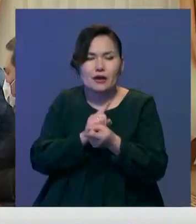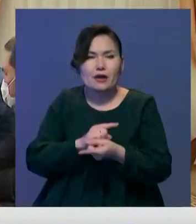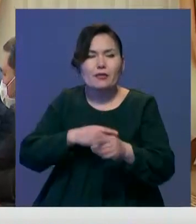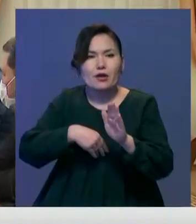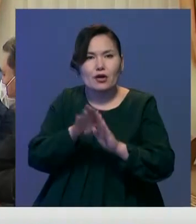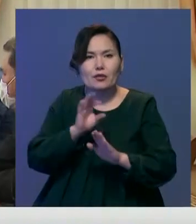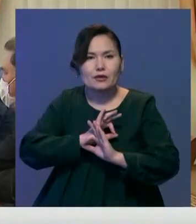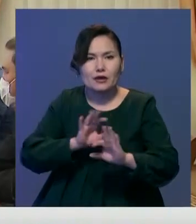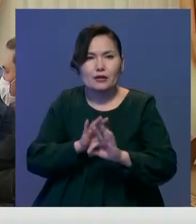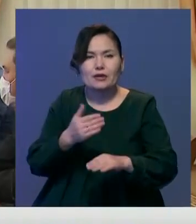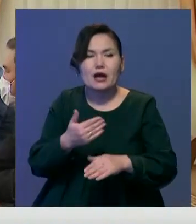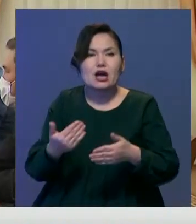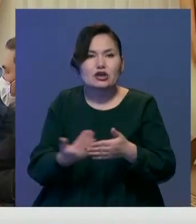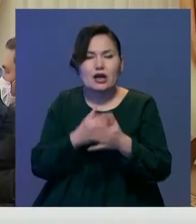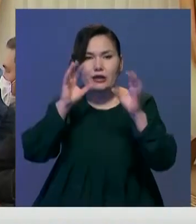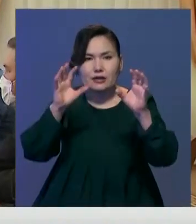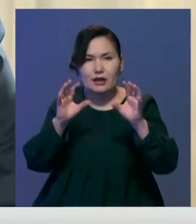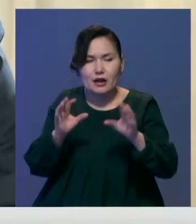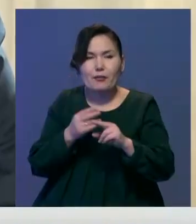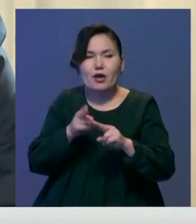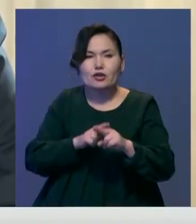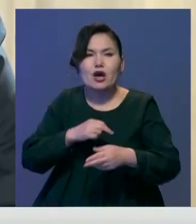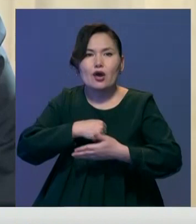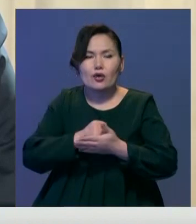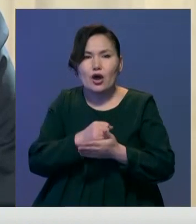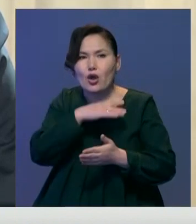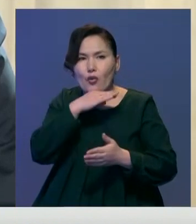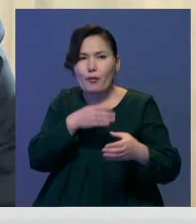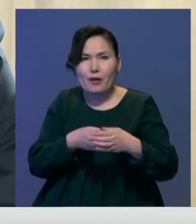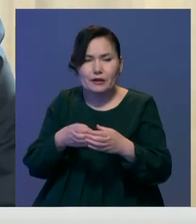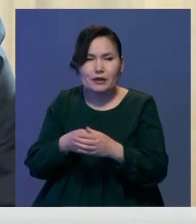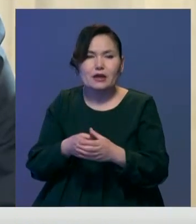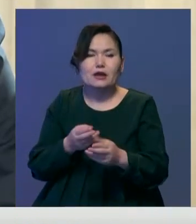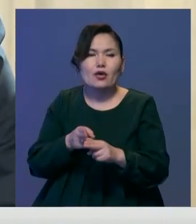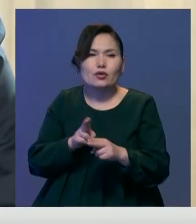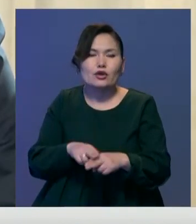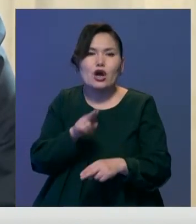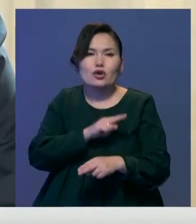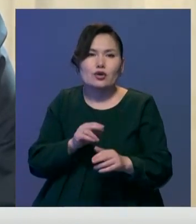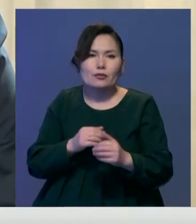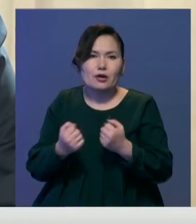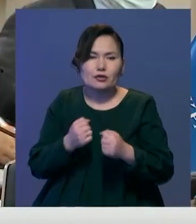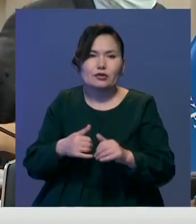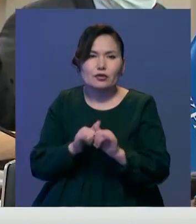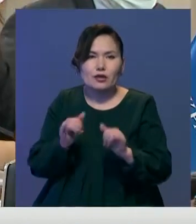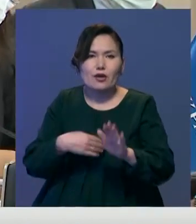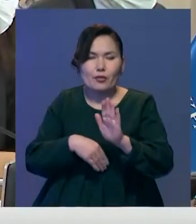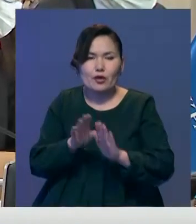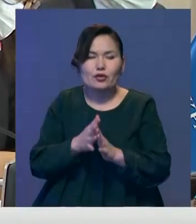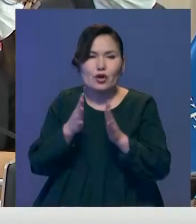жайында баяндады. Сондай-ақ жаңа заңдар көп партиялықты нығайтуға және азаматтардың саяси үдерістерге қатысуын